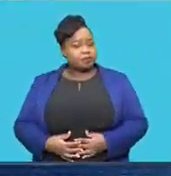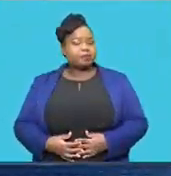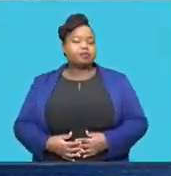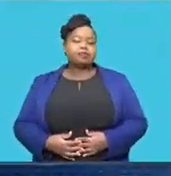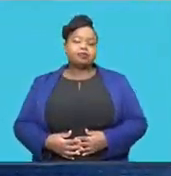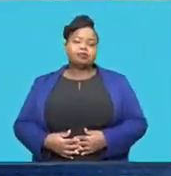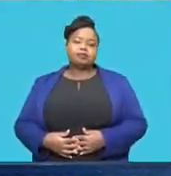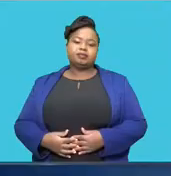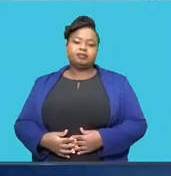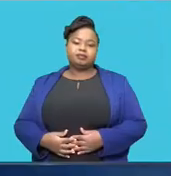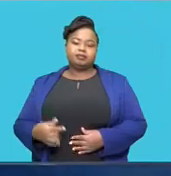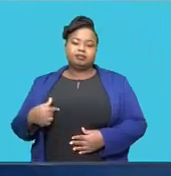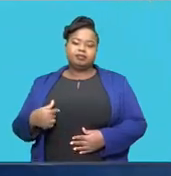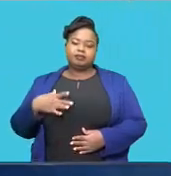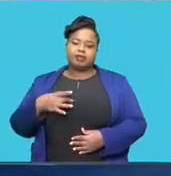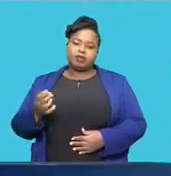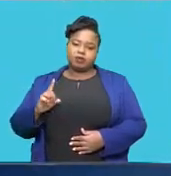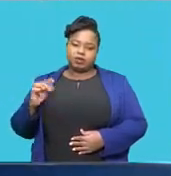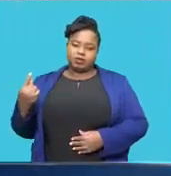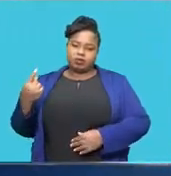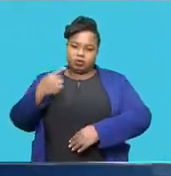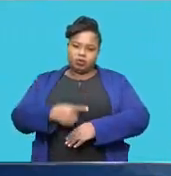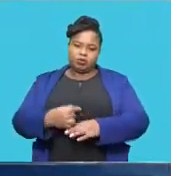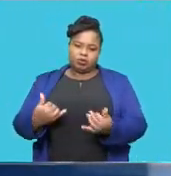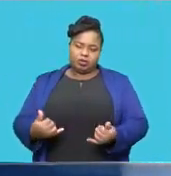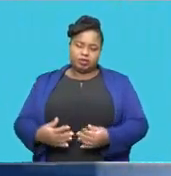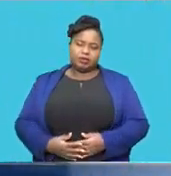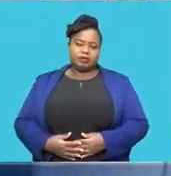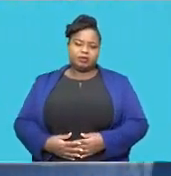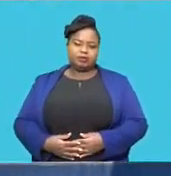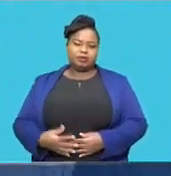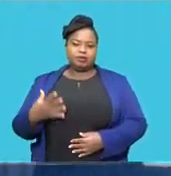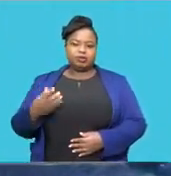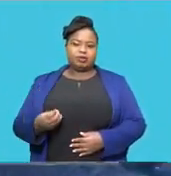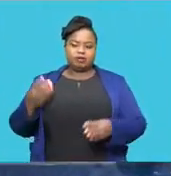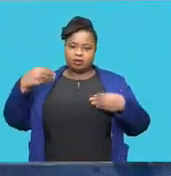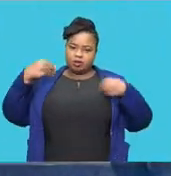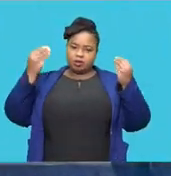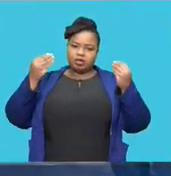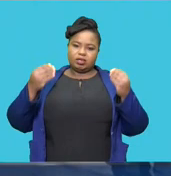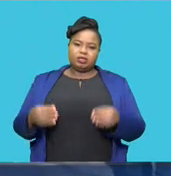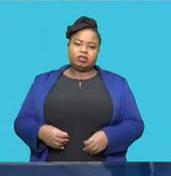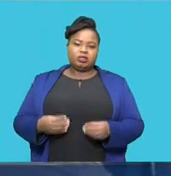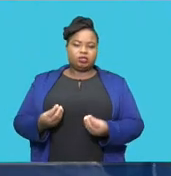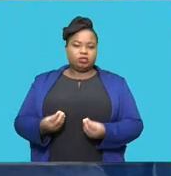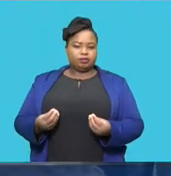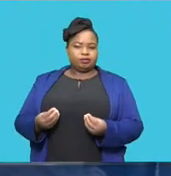Into engiyithandayo ngale langa lanamhlanje sinabantu abantala which are the class of 76